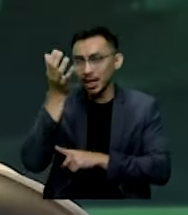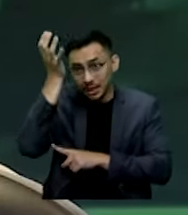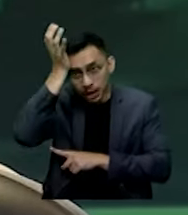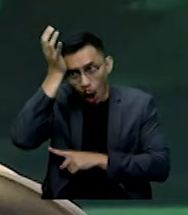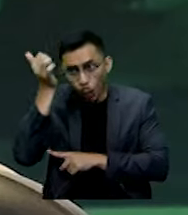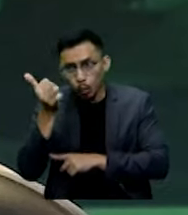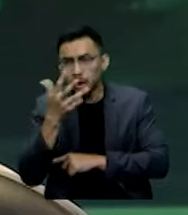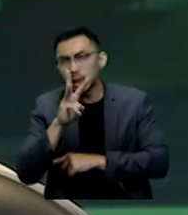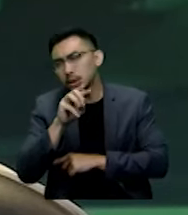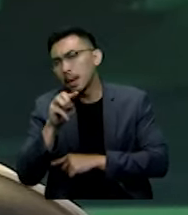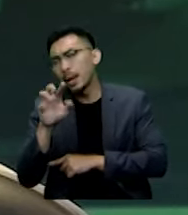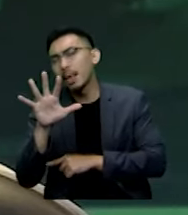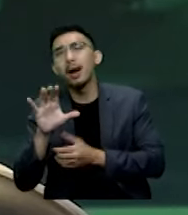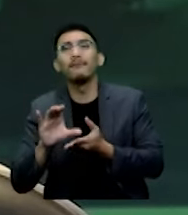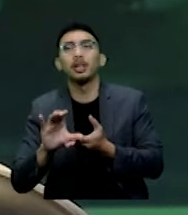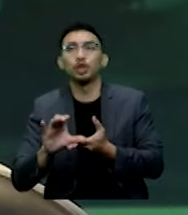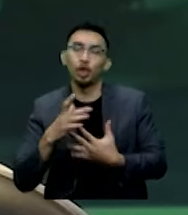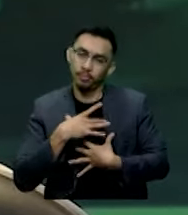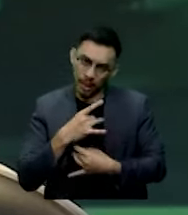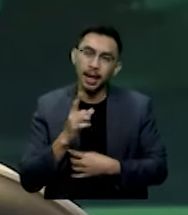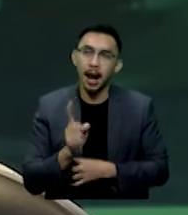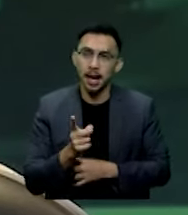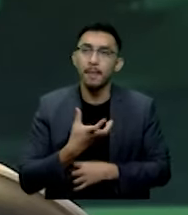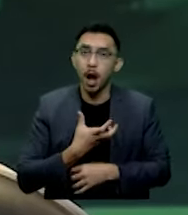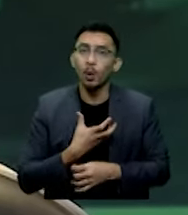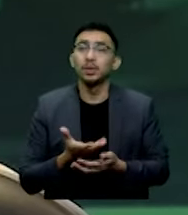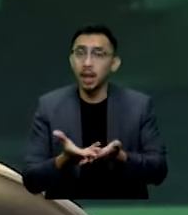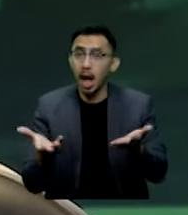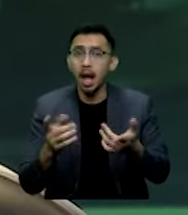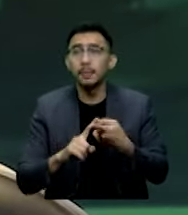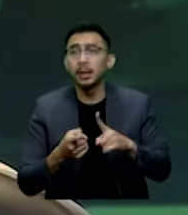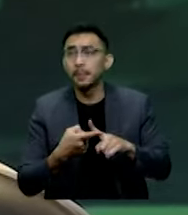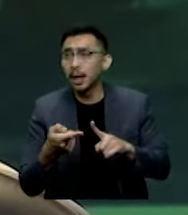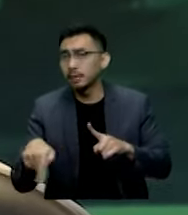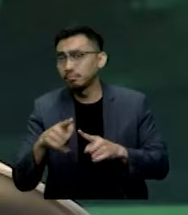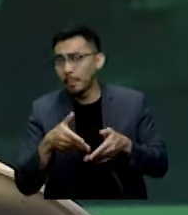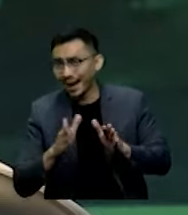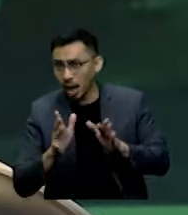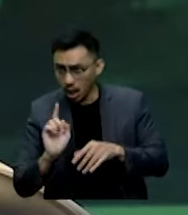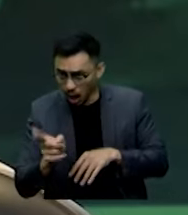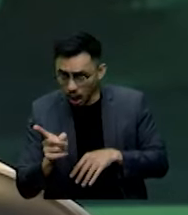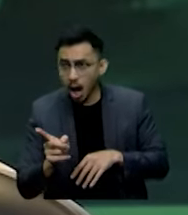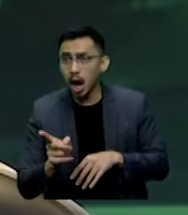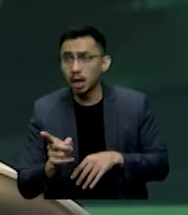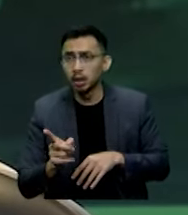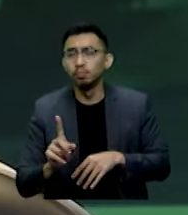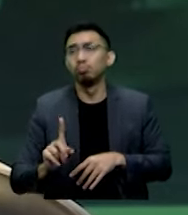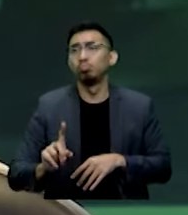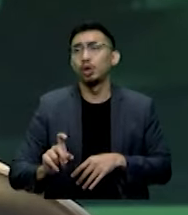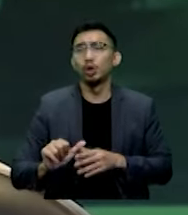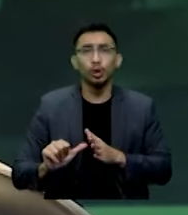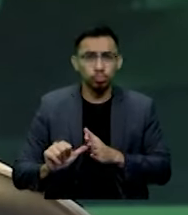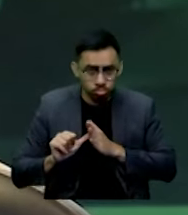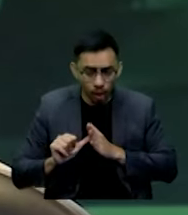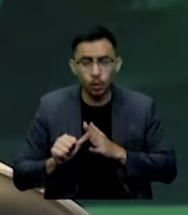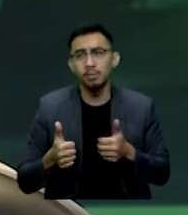5 investor yang tertarik. Silakan teman-teman dari Medan, jika membutuhkan bantuan, kami akan